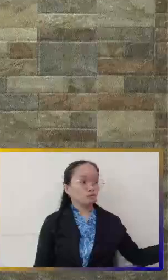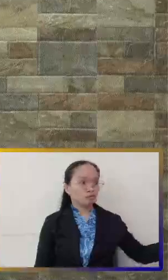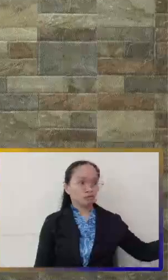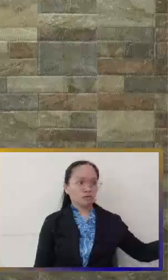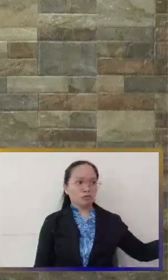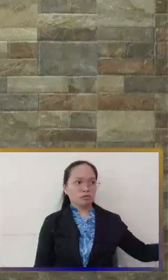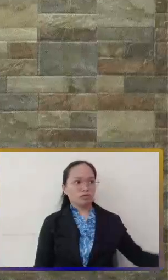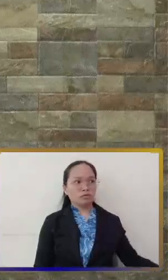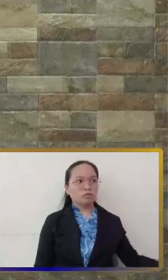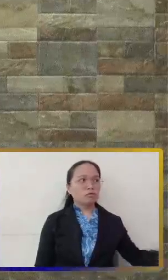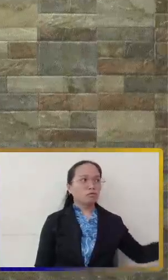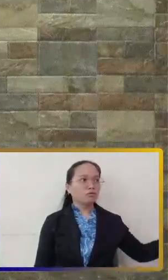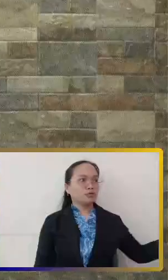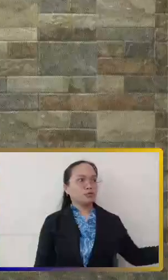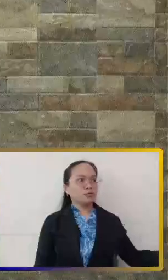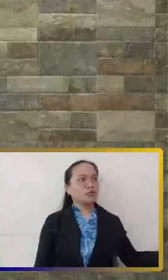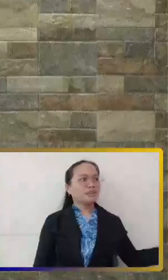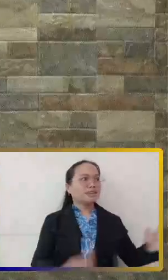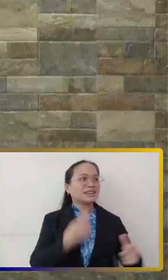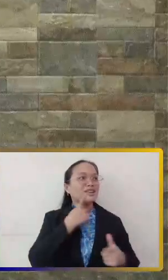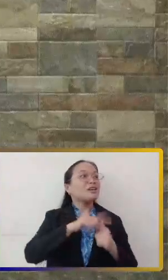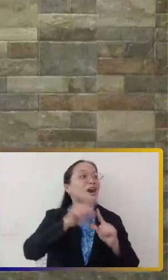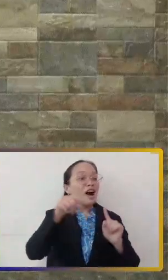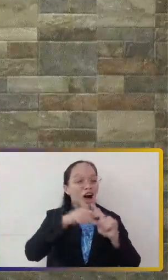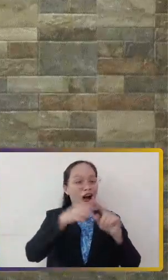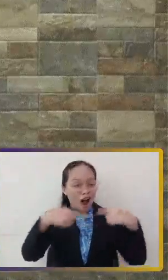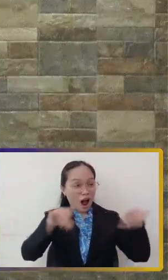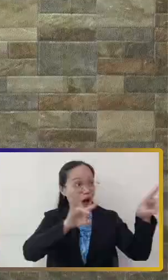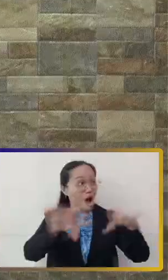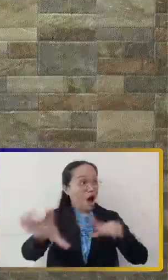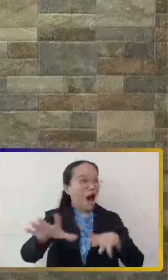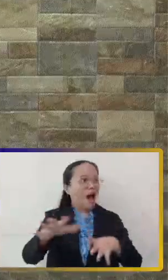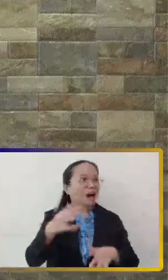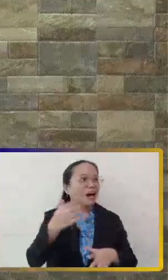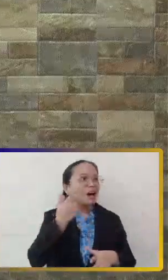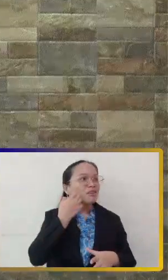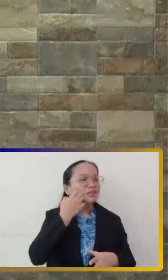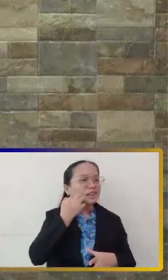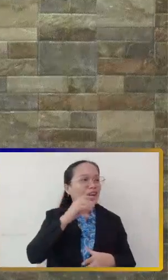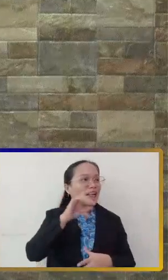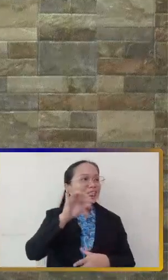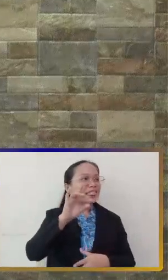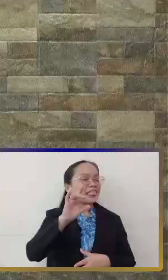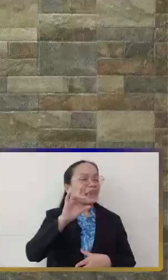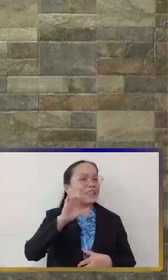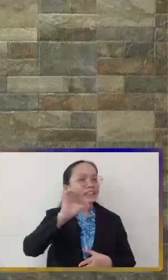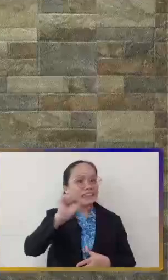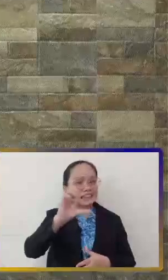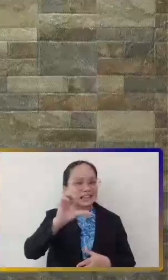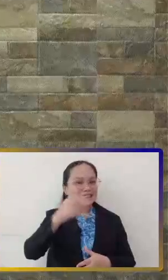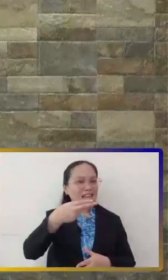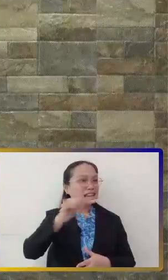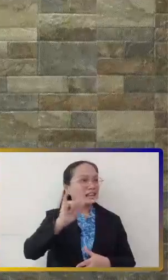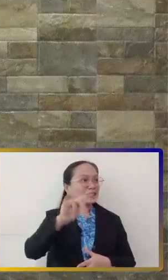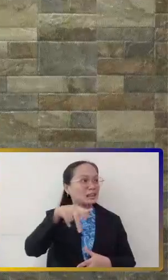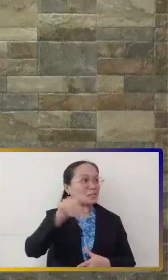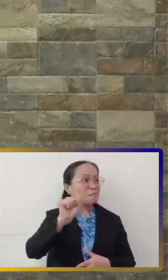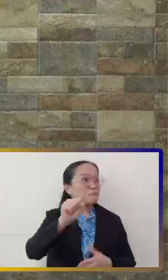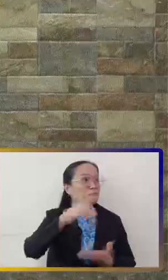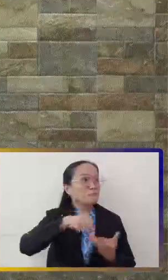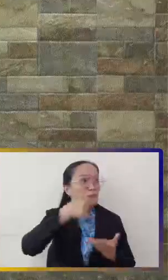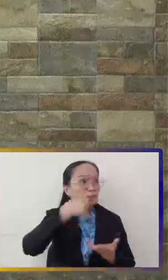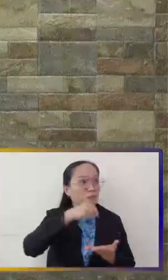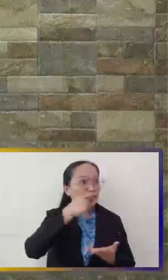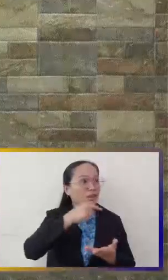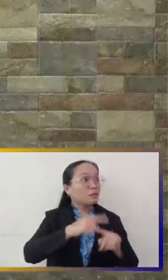nila, nakikita ko, sabi ko, how I wish na yung ilan sa atin dito na wala nang halos hindi na